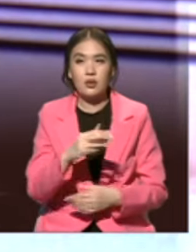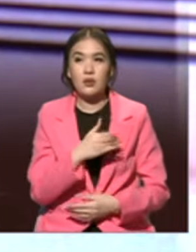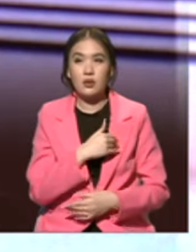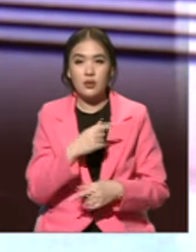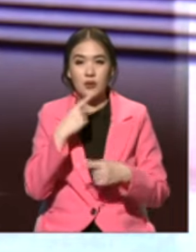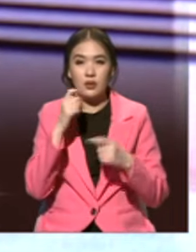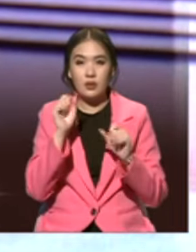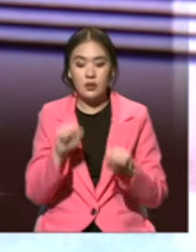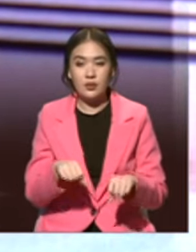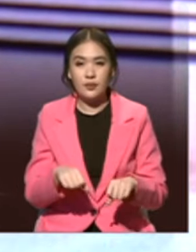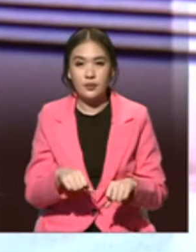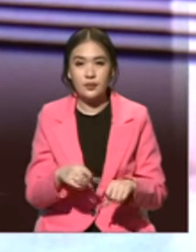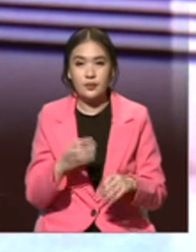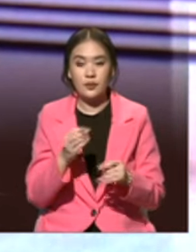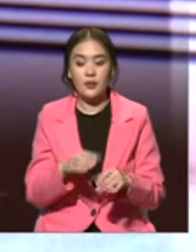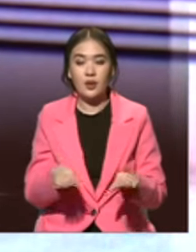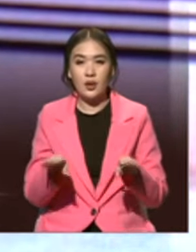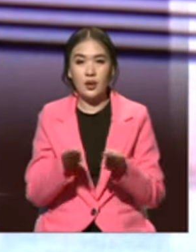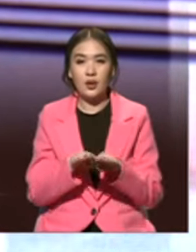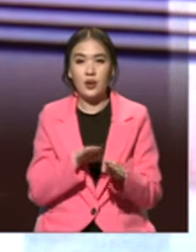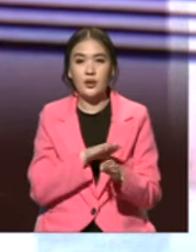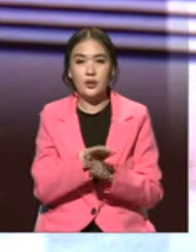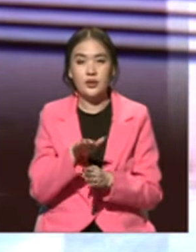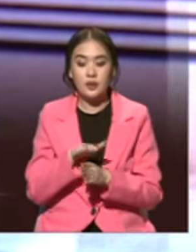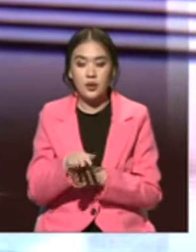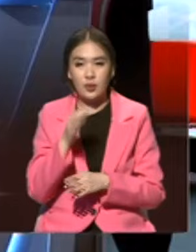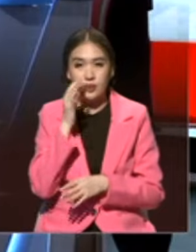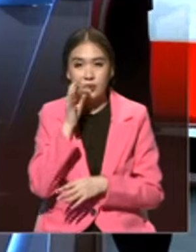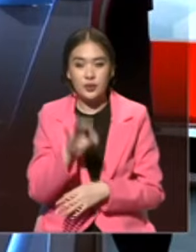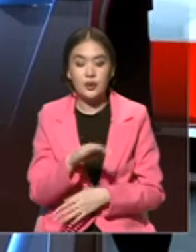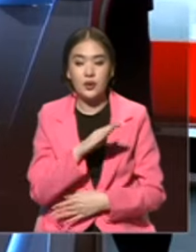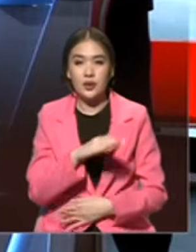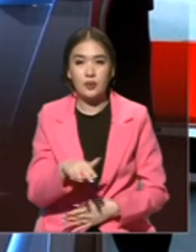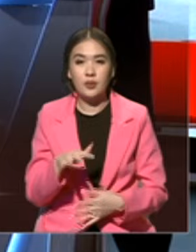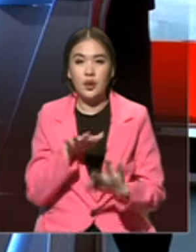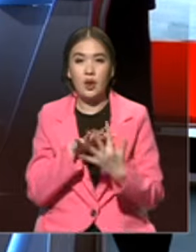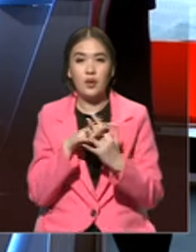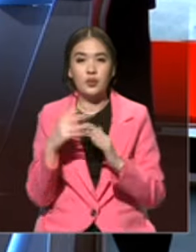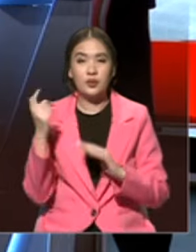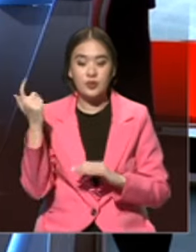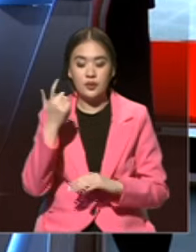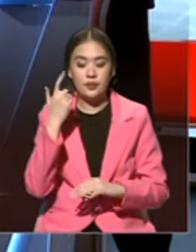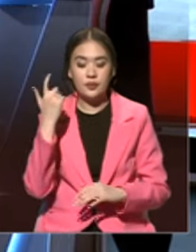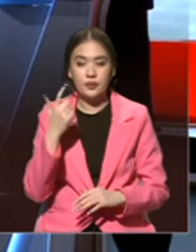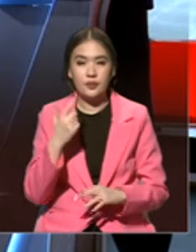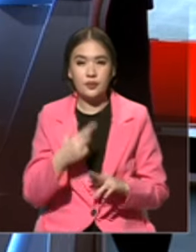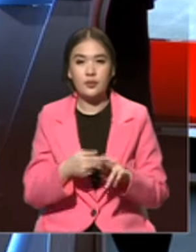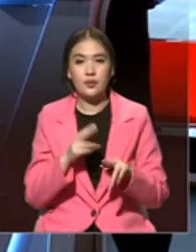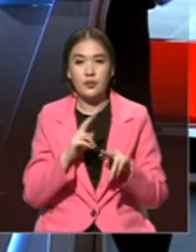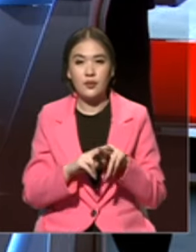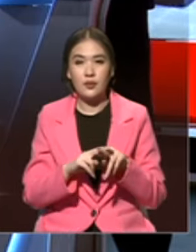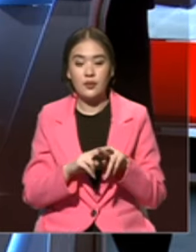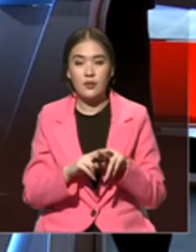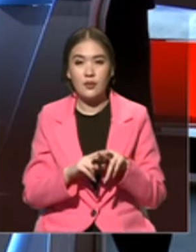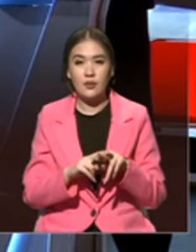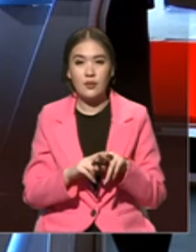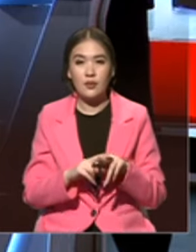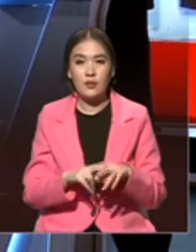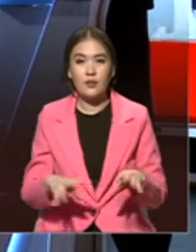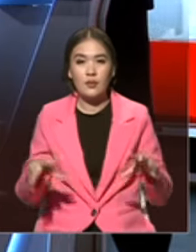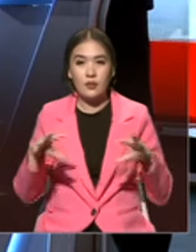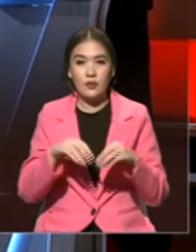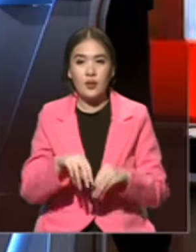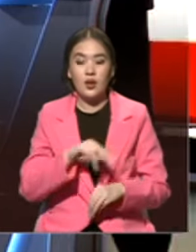өз басым. Сонымен қатар бүгінде жергілікті атқарушы органның мамандары емес, ауыл шаруашылығы министрлігінің мамандары да бірге ат қосып